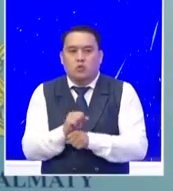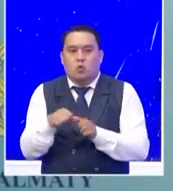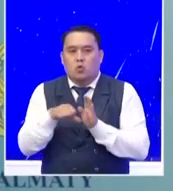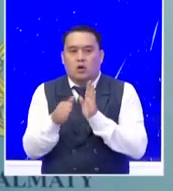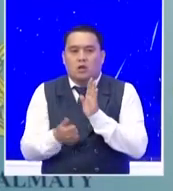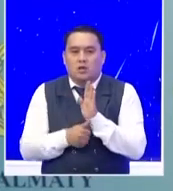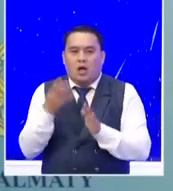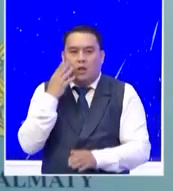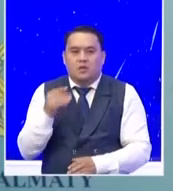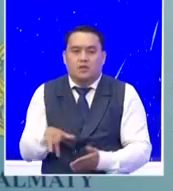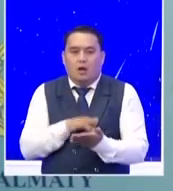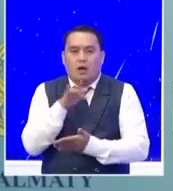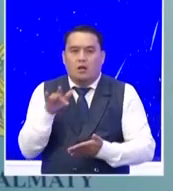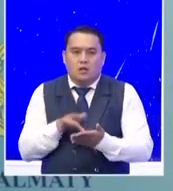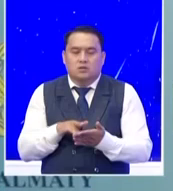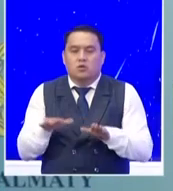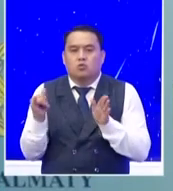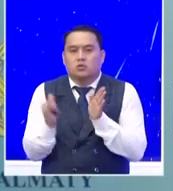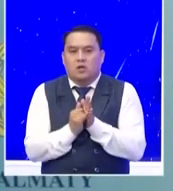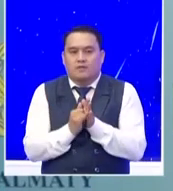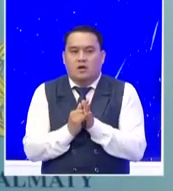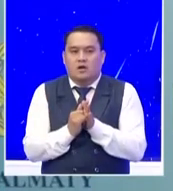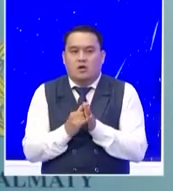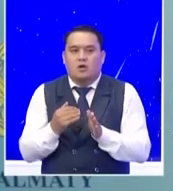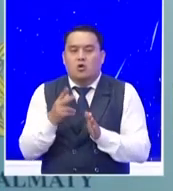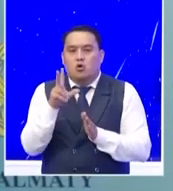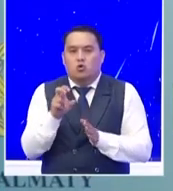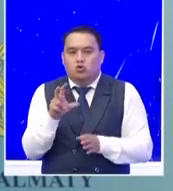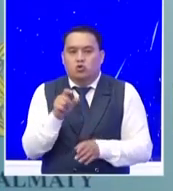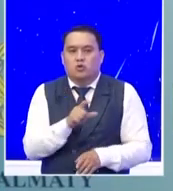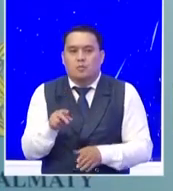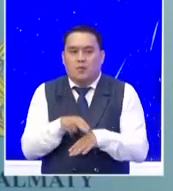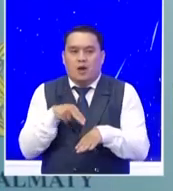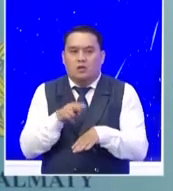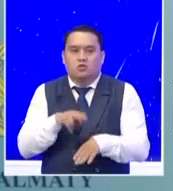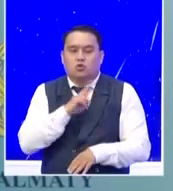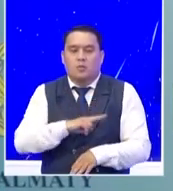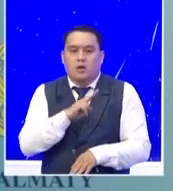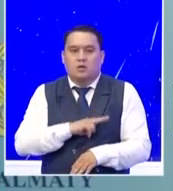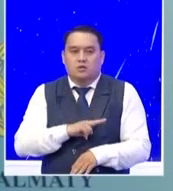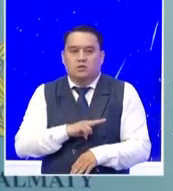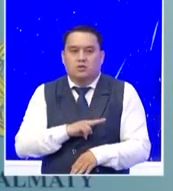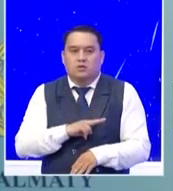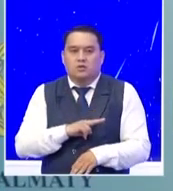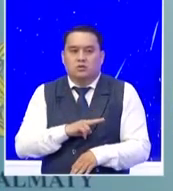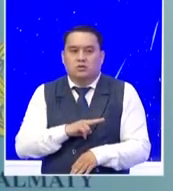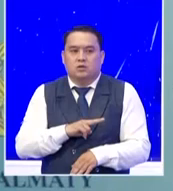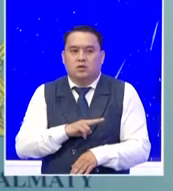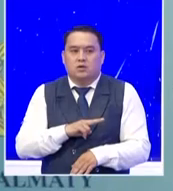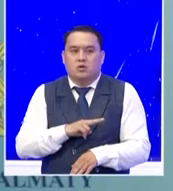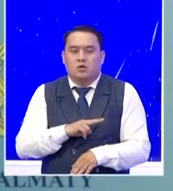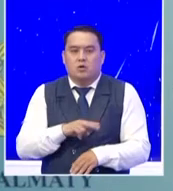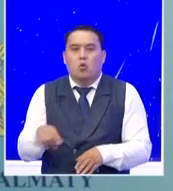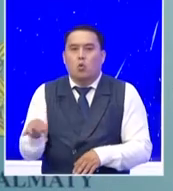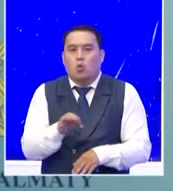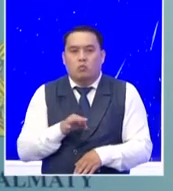16-сы Алматы қаласы периметрі бойынша орналасқан. Онда 300-ден астам полиция қызметкері жұмылдырылған. Бекеттерде